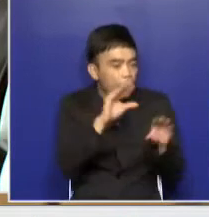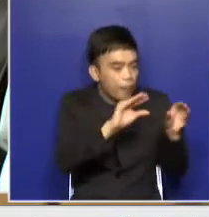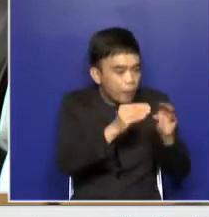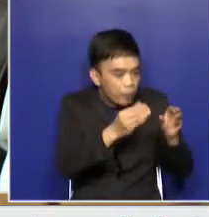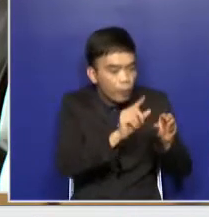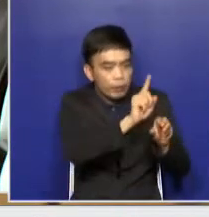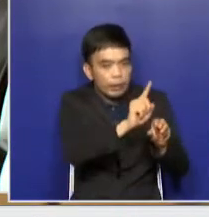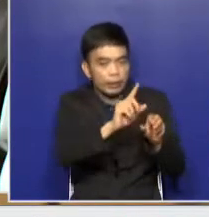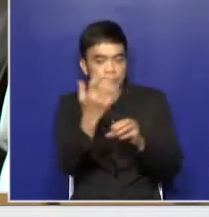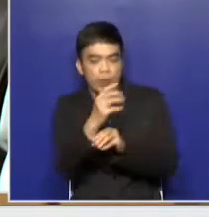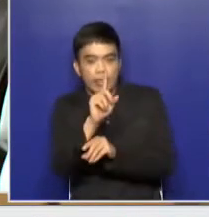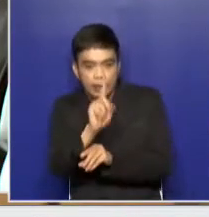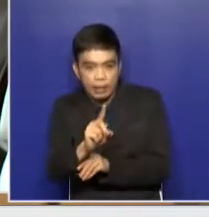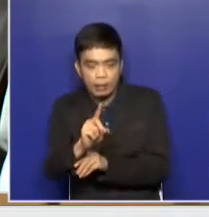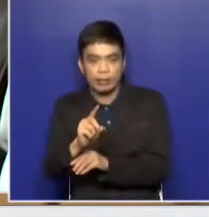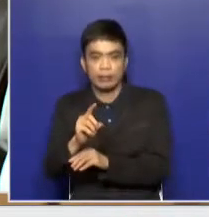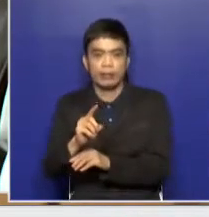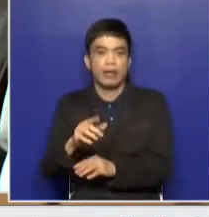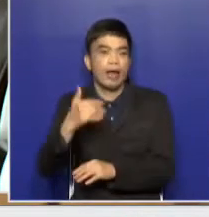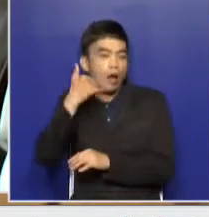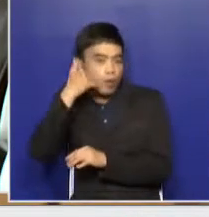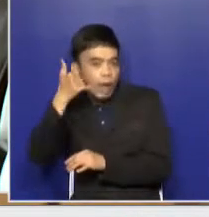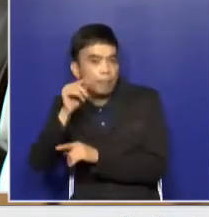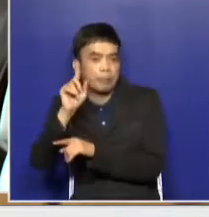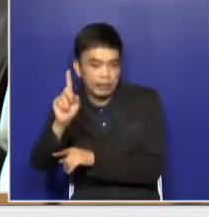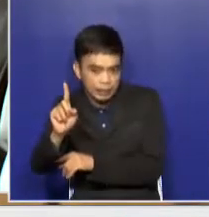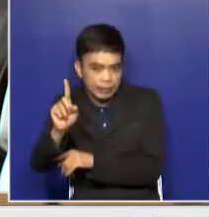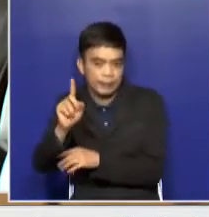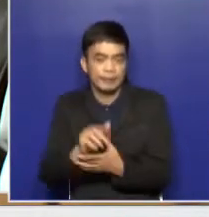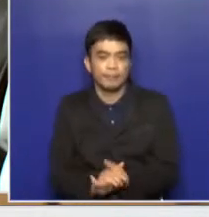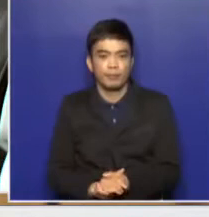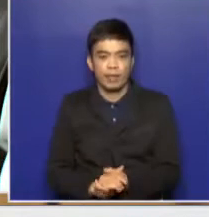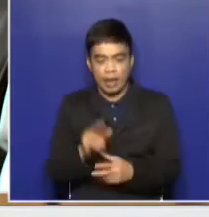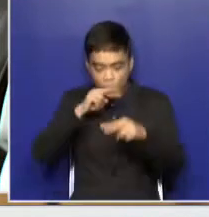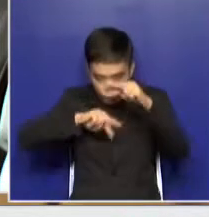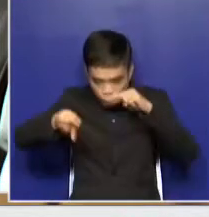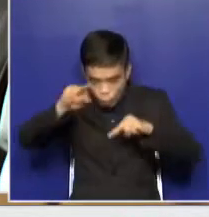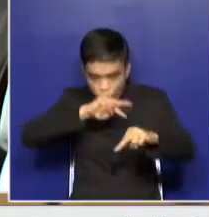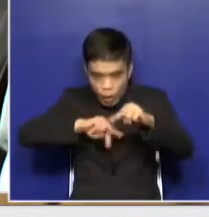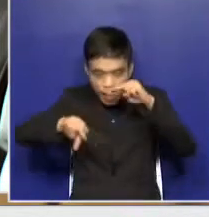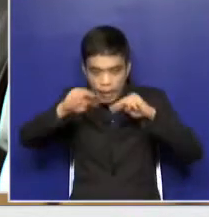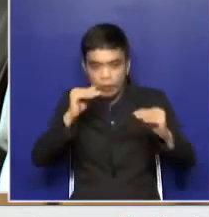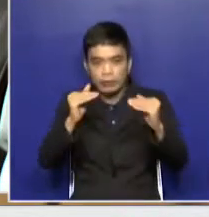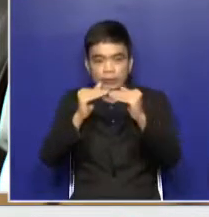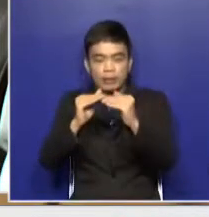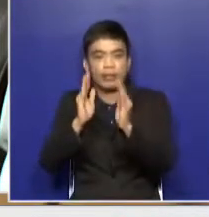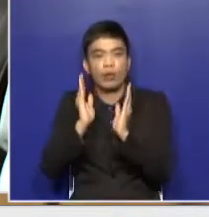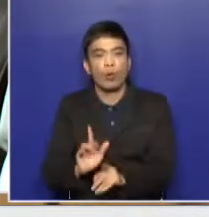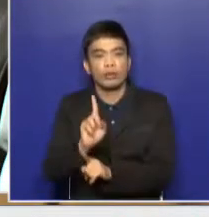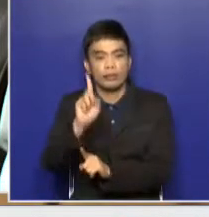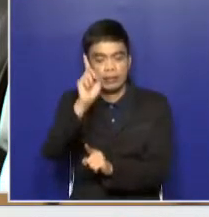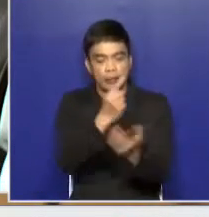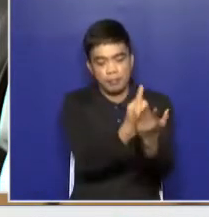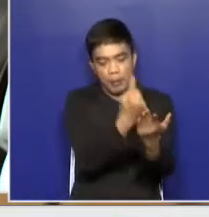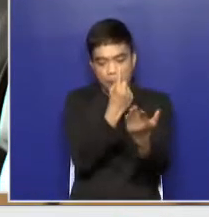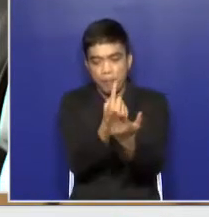าคม1ท่านแล้วก็มาจากผู้ที่มีความรู้ทางด้านคุ้มครองผู้บริโภคและสิทธิเสรีภาพ1ท่านมาจ